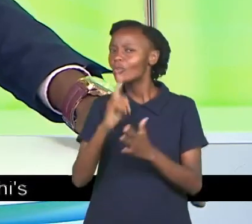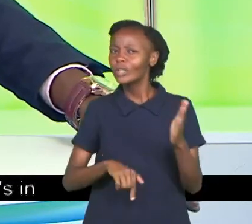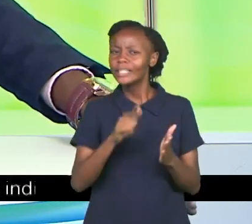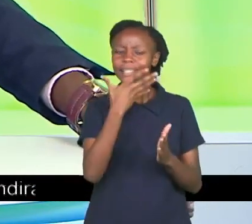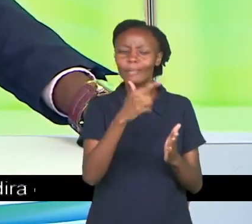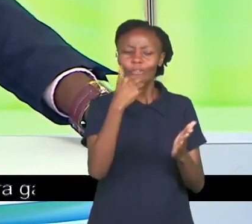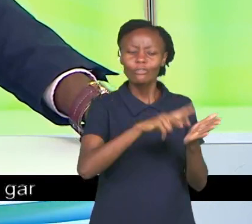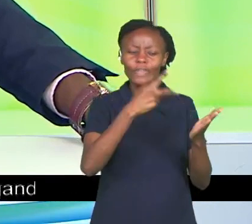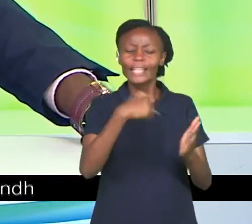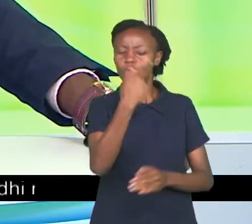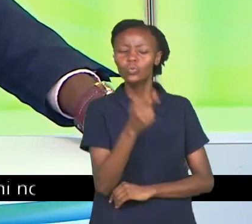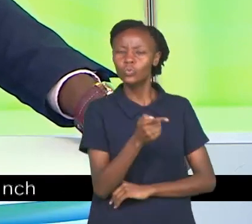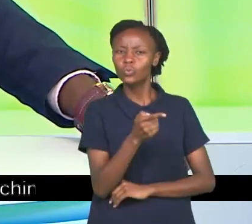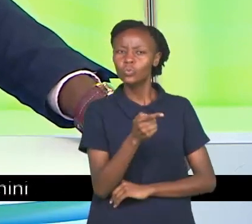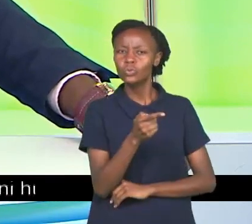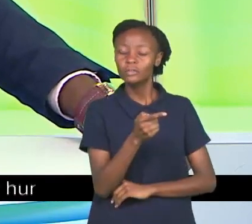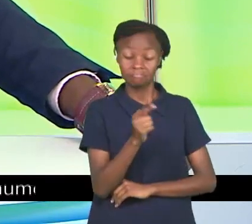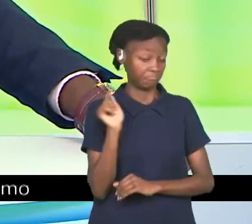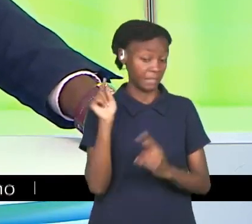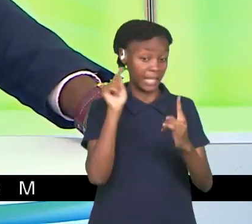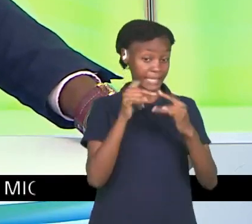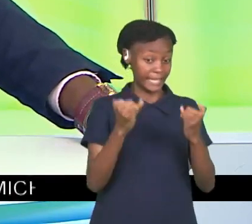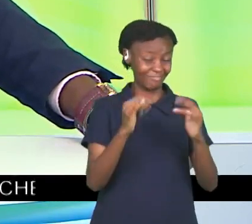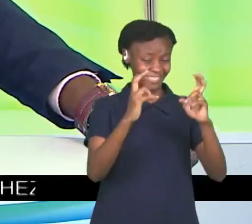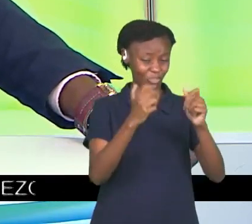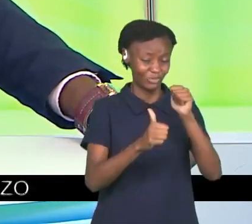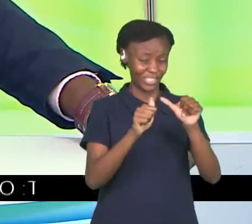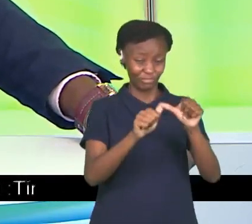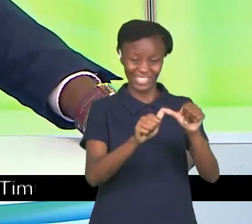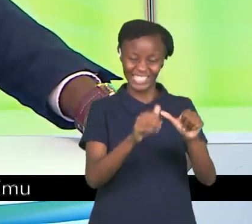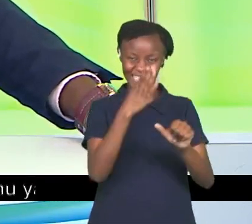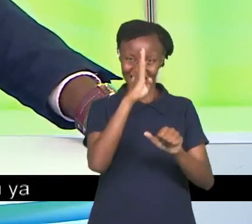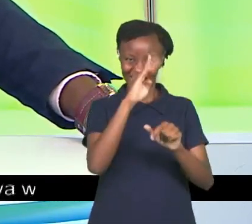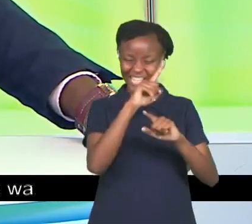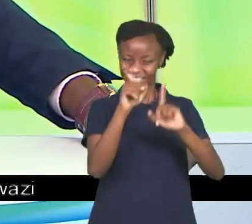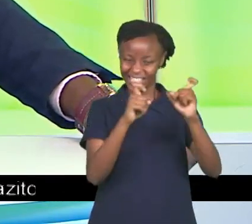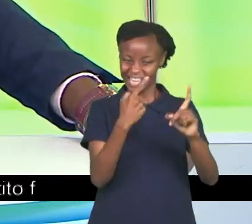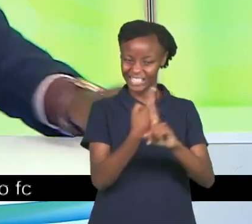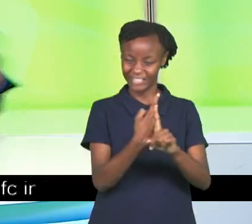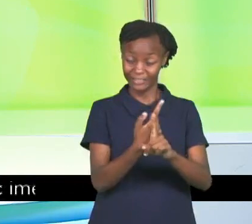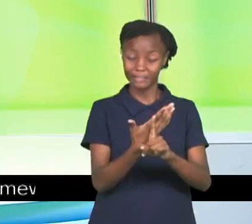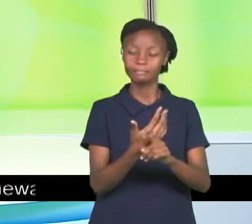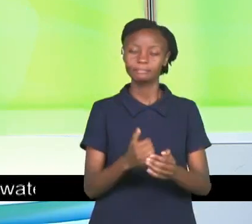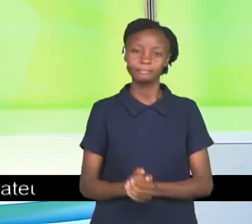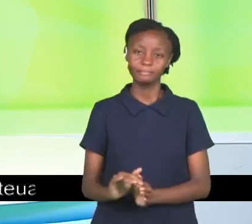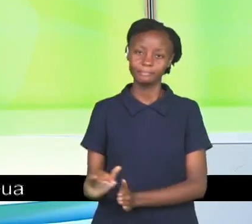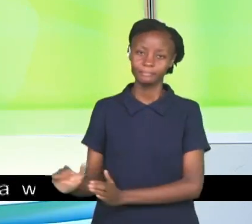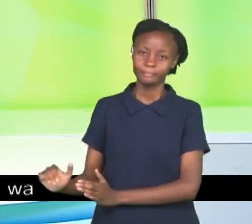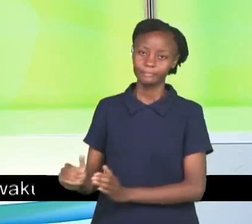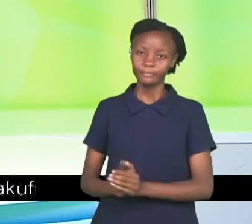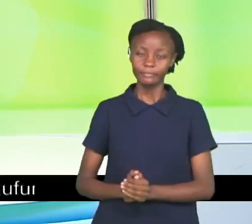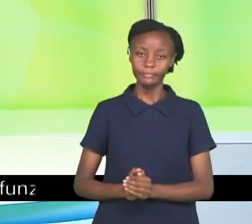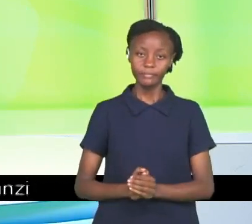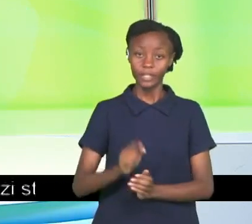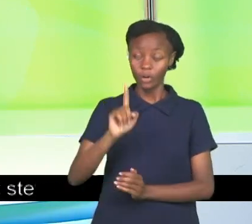kwa ndege hiyo ni nani huyu? Hadi wa sasa ni swala ambalo linazidi kuzua maswali zaidi ya majibu. Chama cha wauguzi